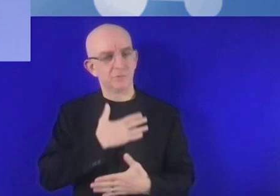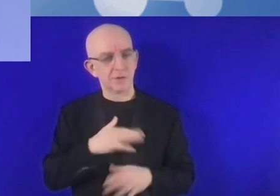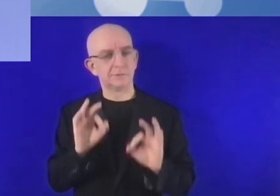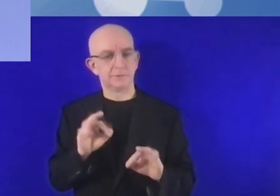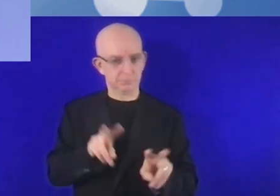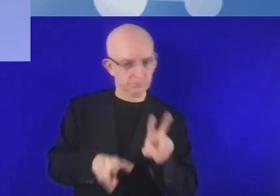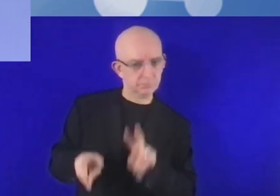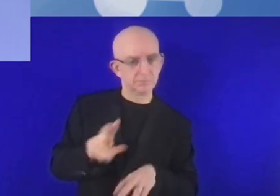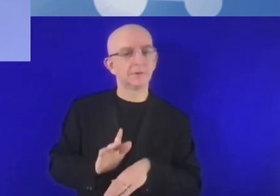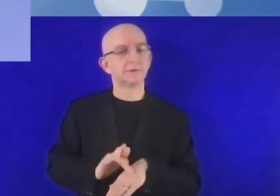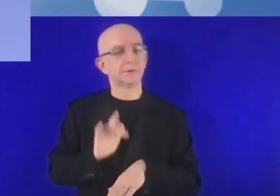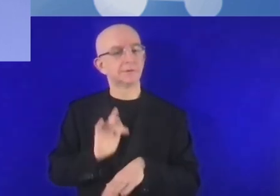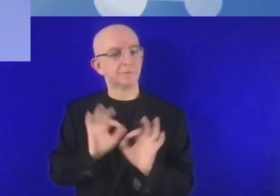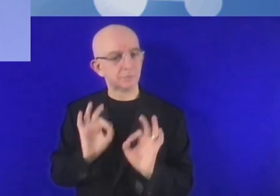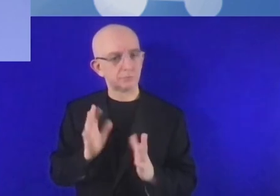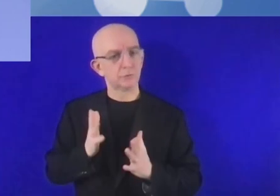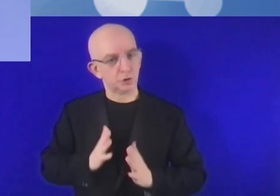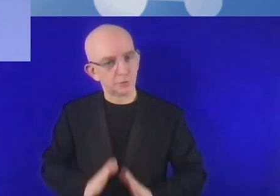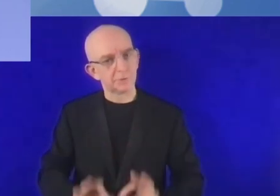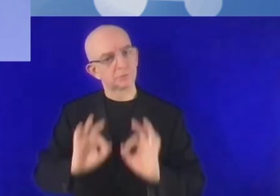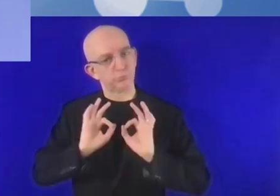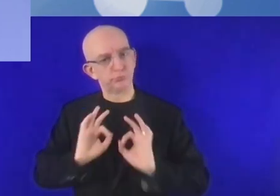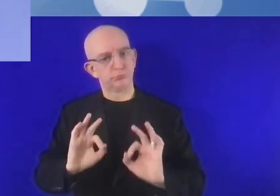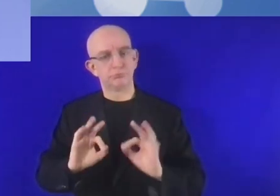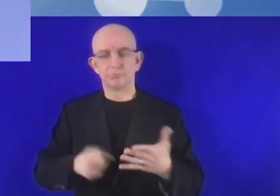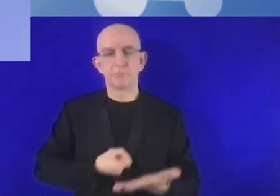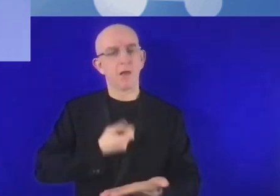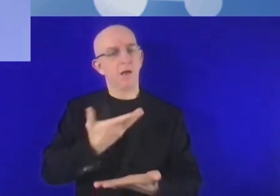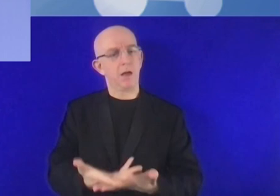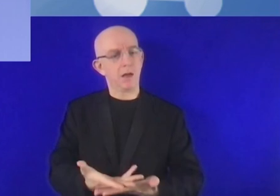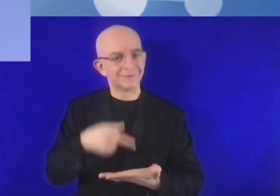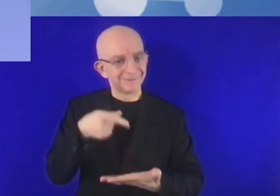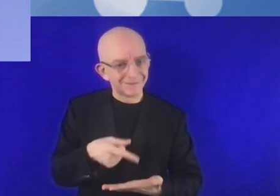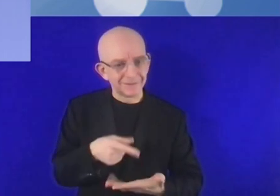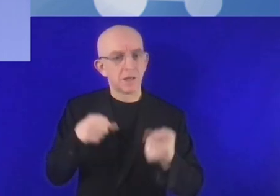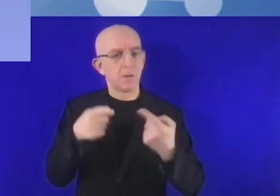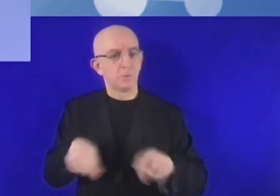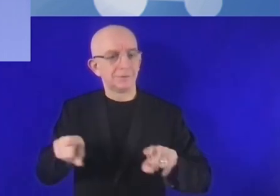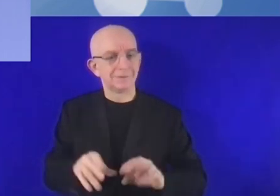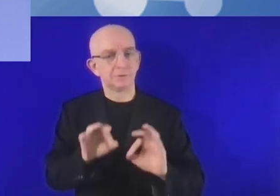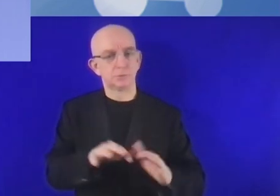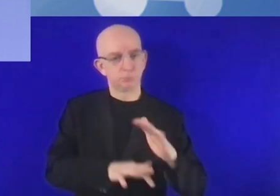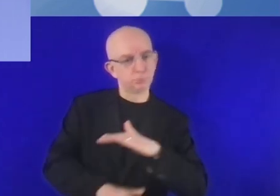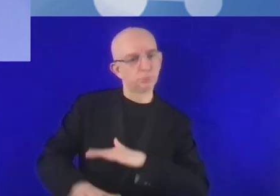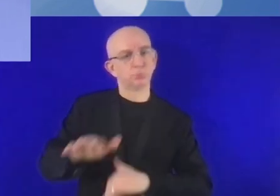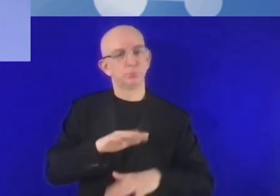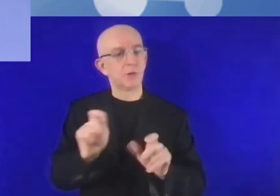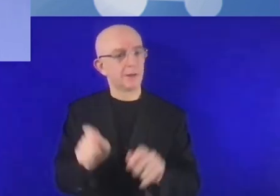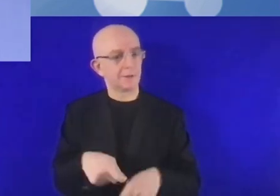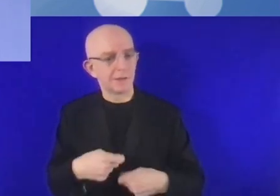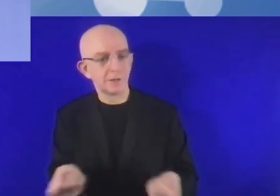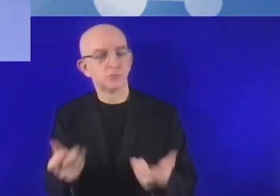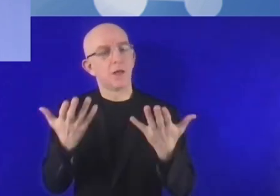kształtować swoją wrażliwość, abyśmy stawali się w tym wymiarze coraz bardziej ludzki, abyśmy tworzyli sztukę i